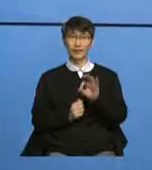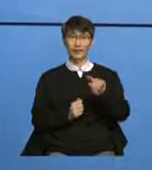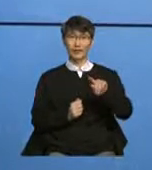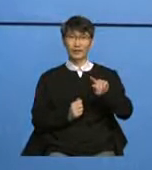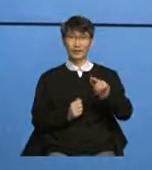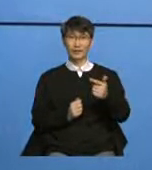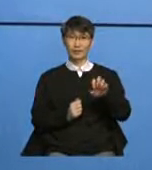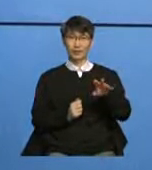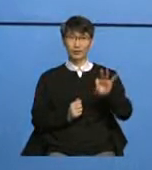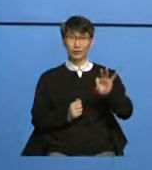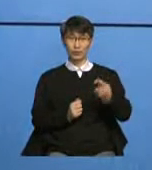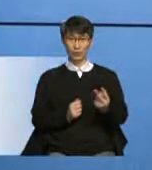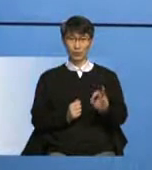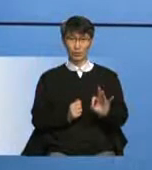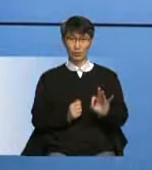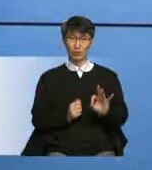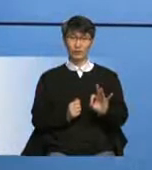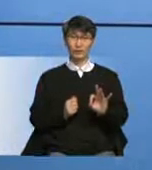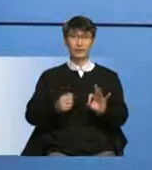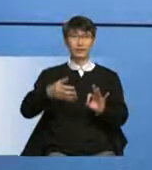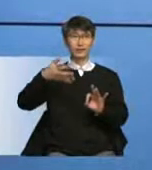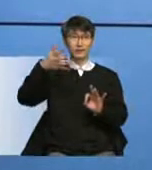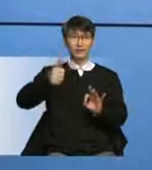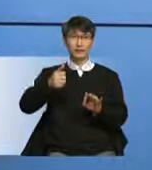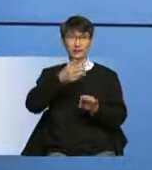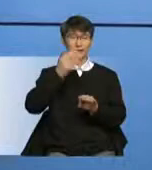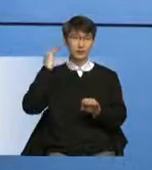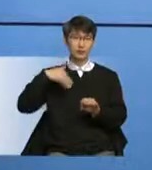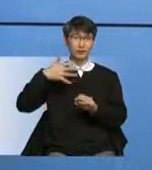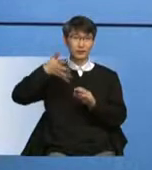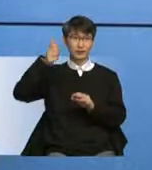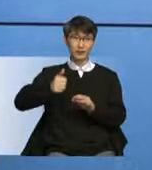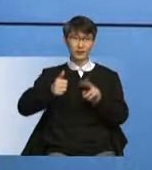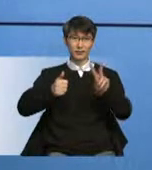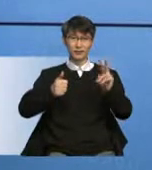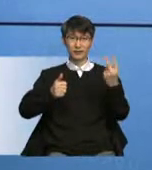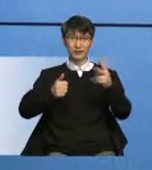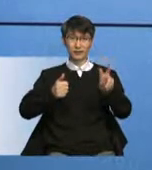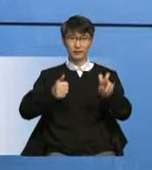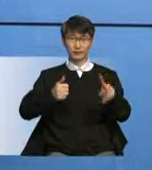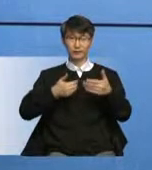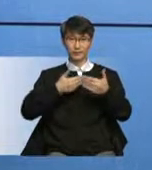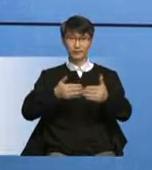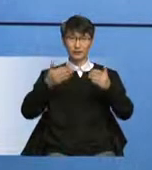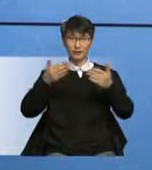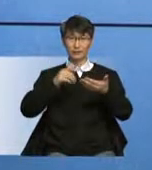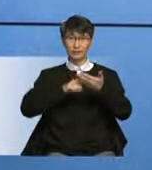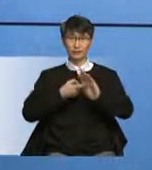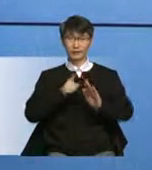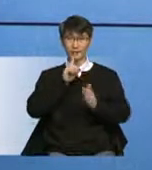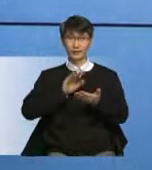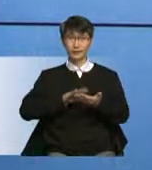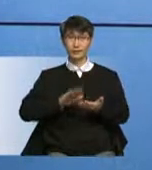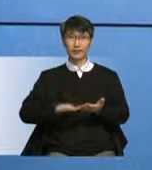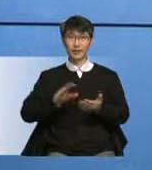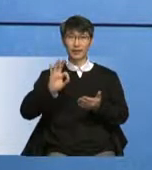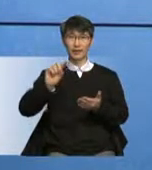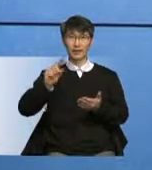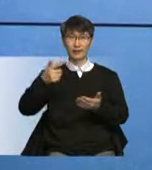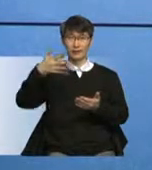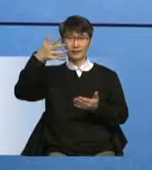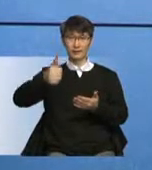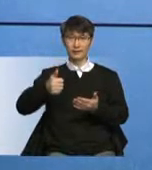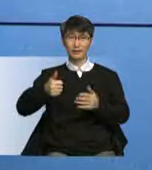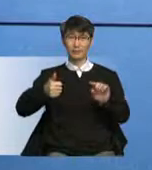안병용 의정부 시장이 비대면 신년 기자회견을 열고 2021년도 시정 추진 방향을 발표했습니다. 안 시장은